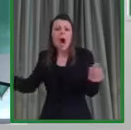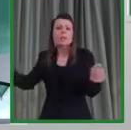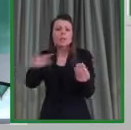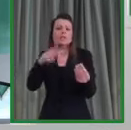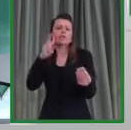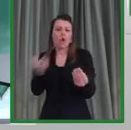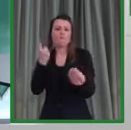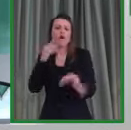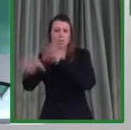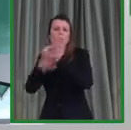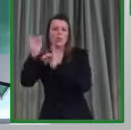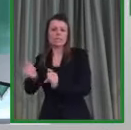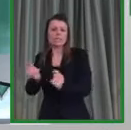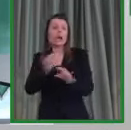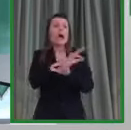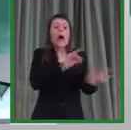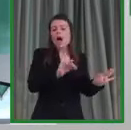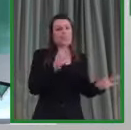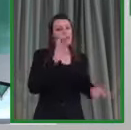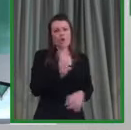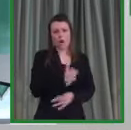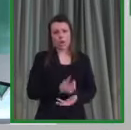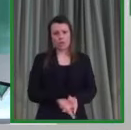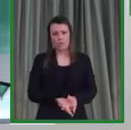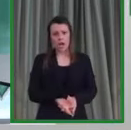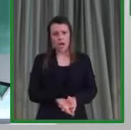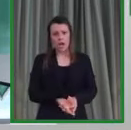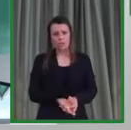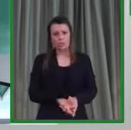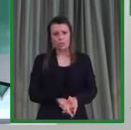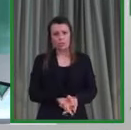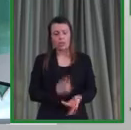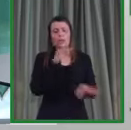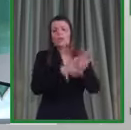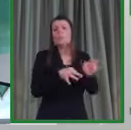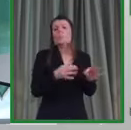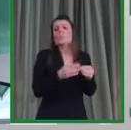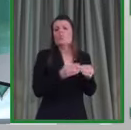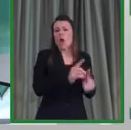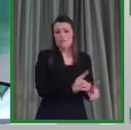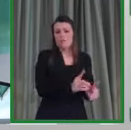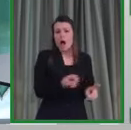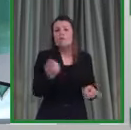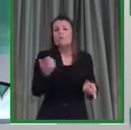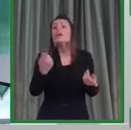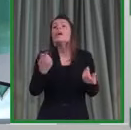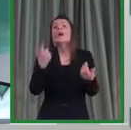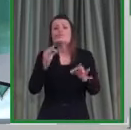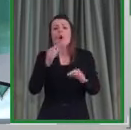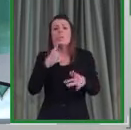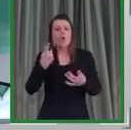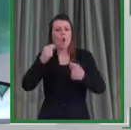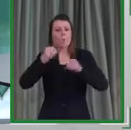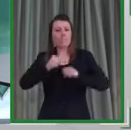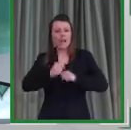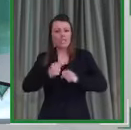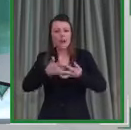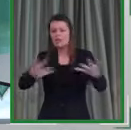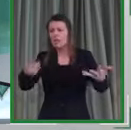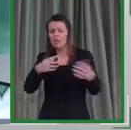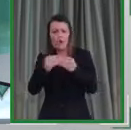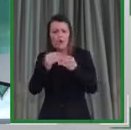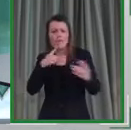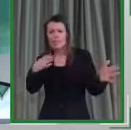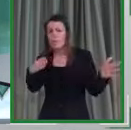trovarle la medicina del territorio ha fatto quello che poteva ma tutto è stata una fiammata pazzesca nell'arco di